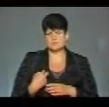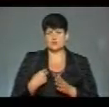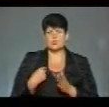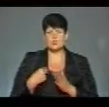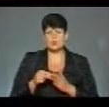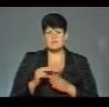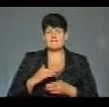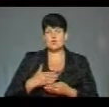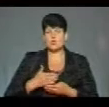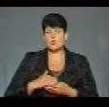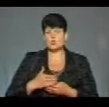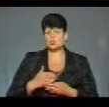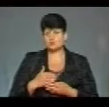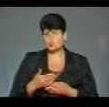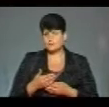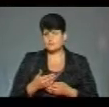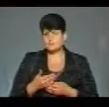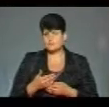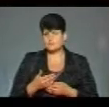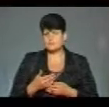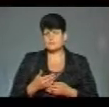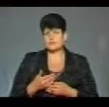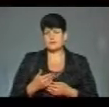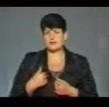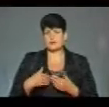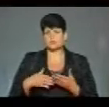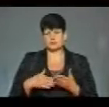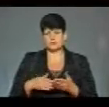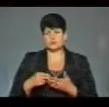купівлею ноутбука. Я поміг їм купити ноутбук.